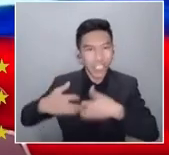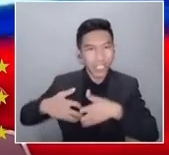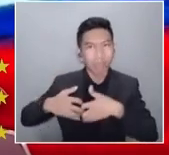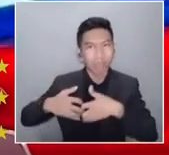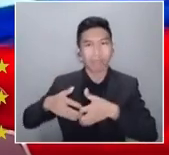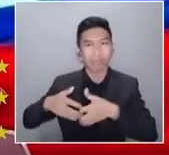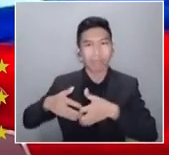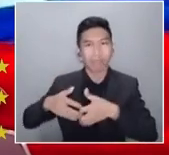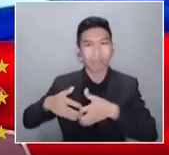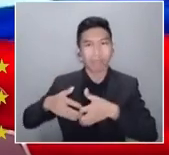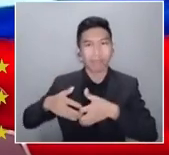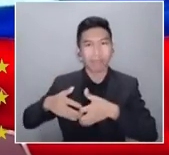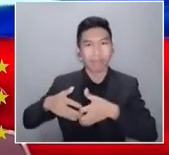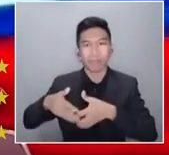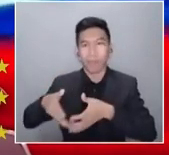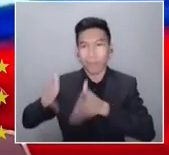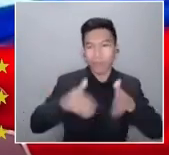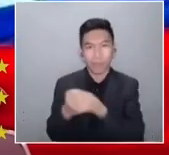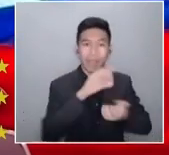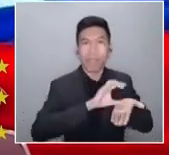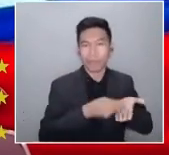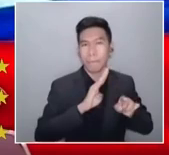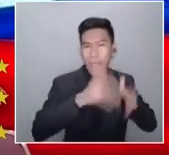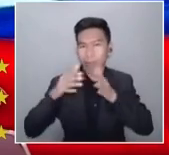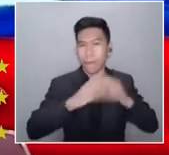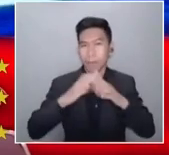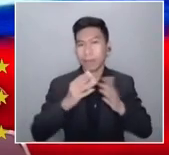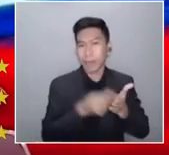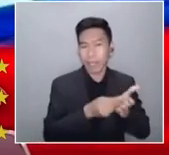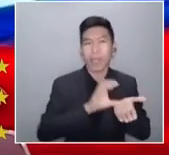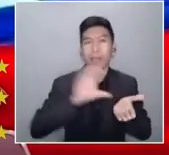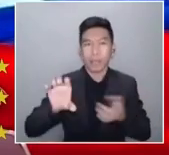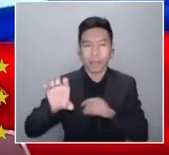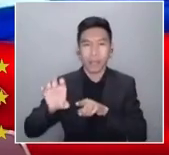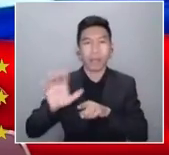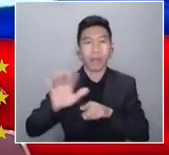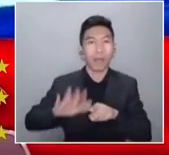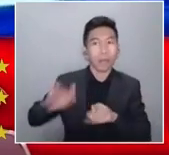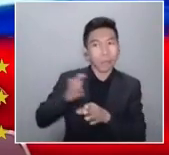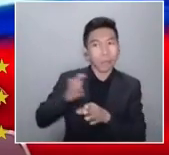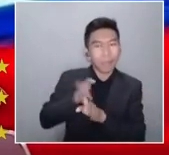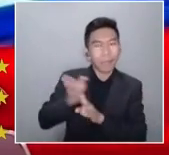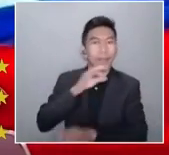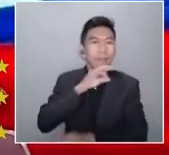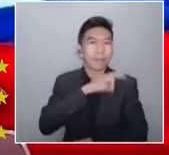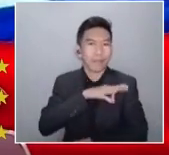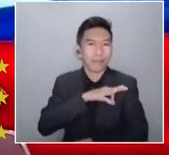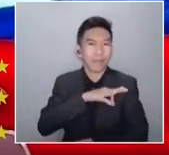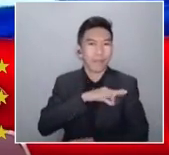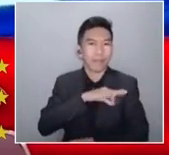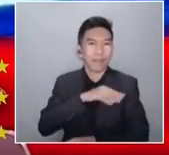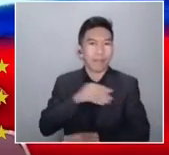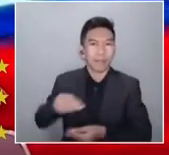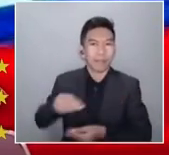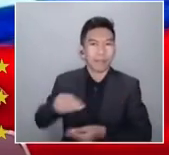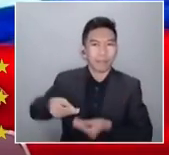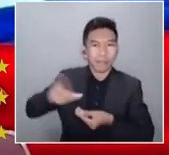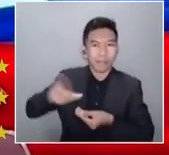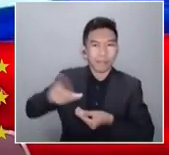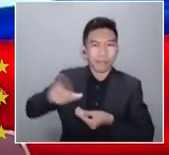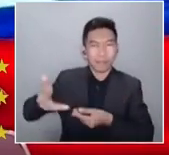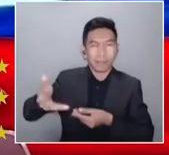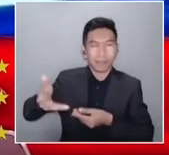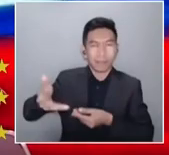way, yung pong benepisyo ay direktamenteng mapupunta sa mga kababayan natin na matagal nang